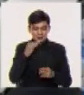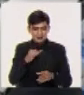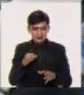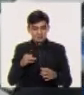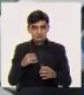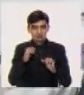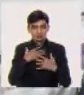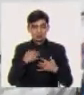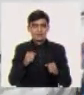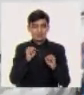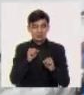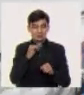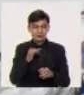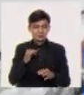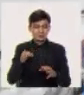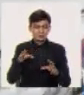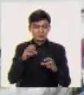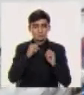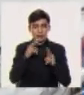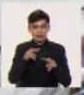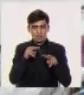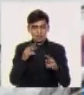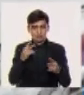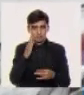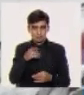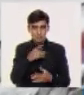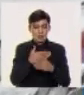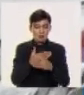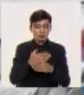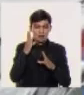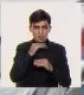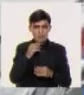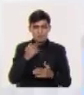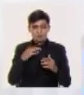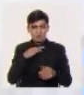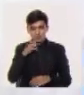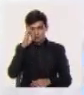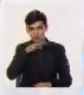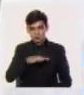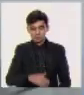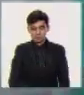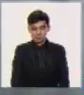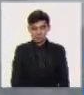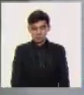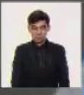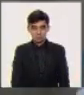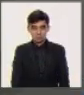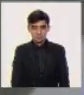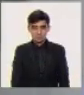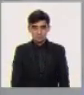системы здравоохранения и меры пограничного контроля. Это может помочь многим государствам. Наталья Райм, Информбюро.